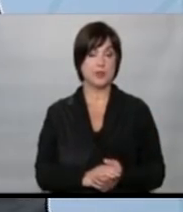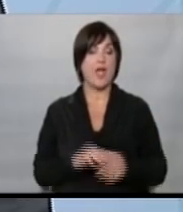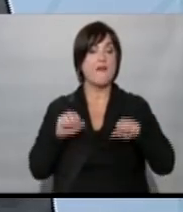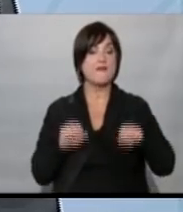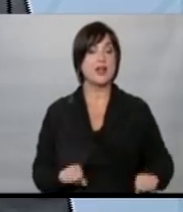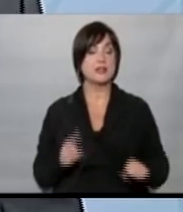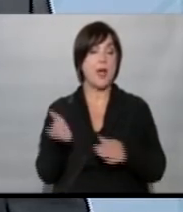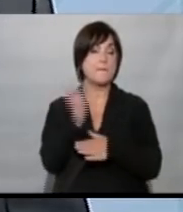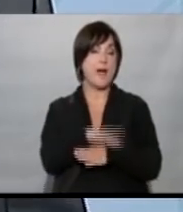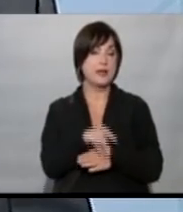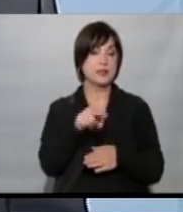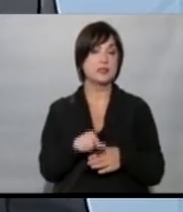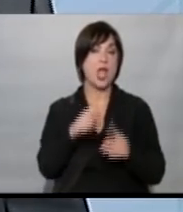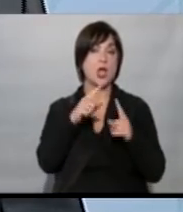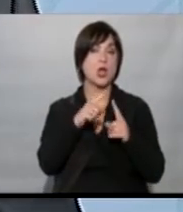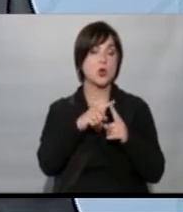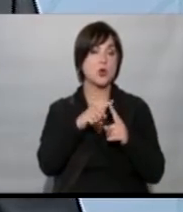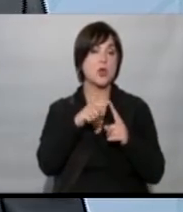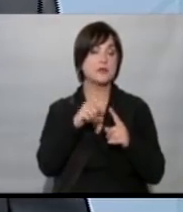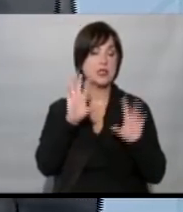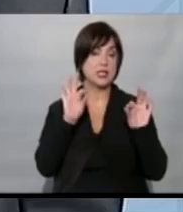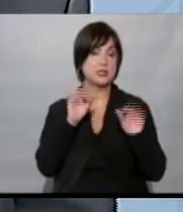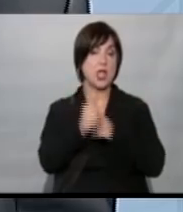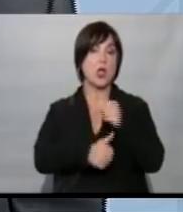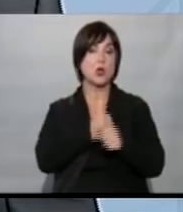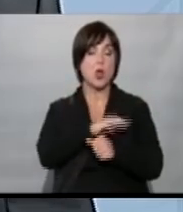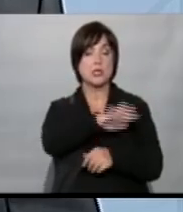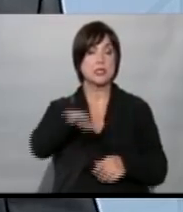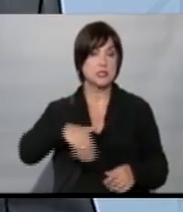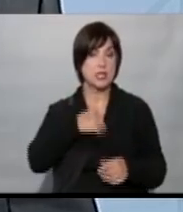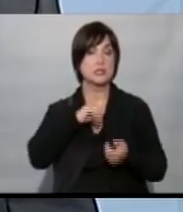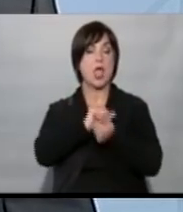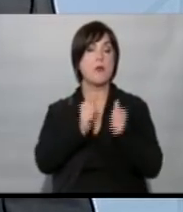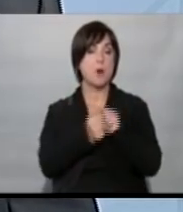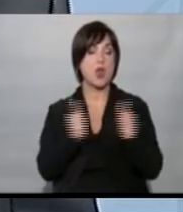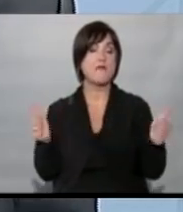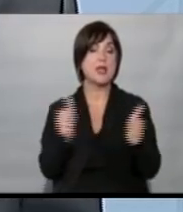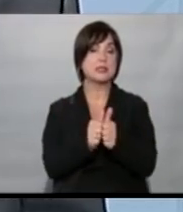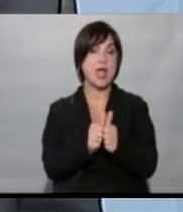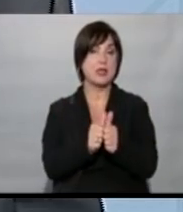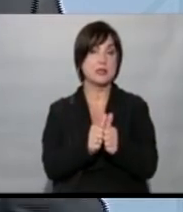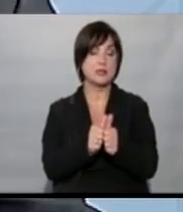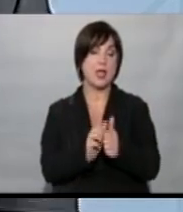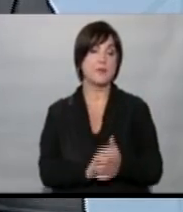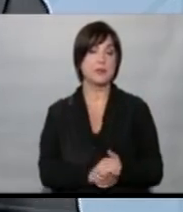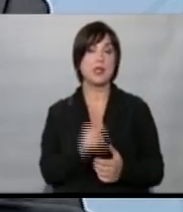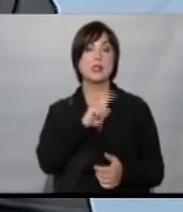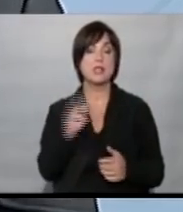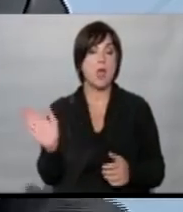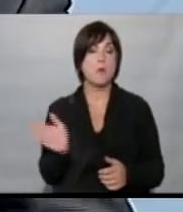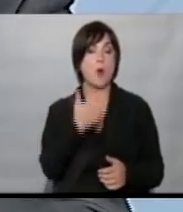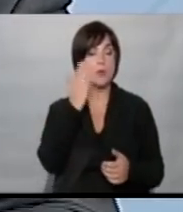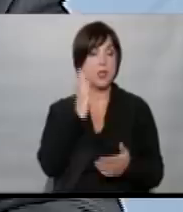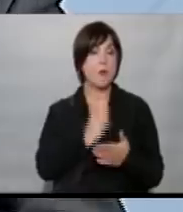власта затоа падна на Груевски, онаа 10 годишна, која сите, впрочем, ние се боревме заедно, да не помини